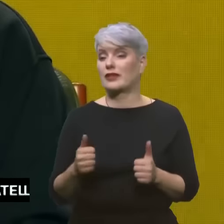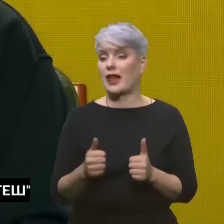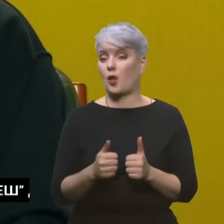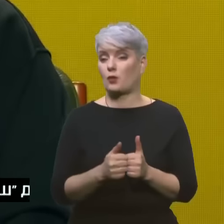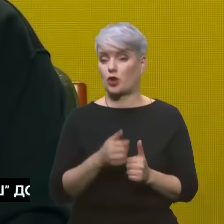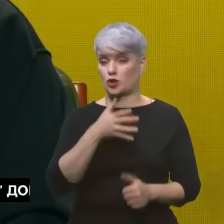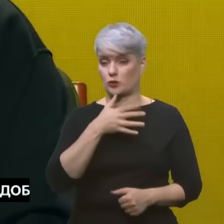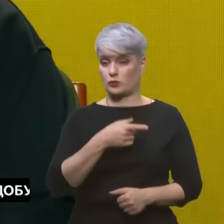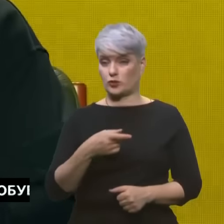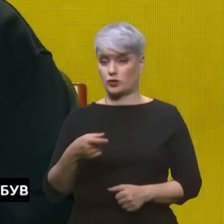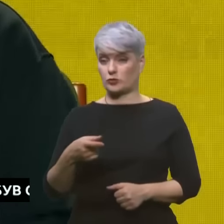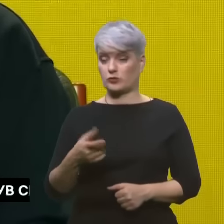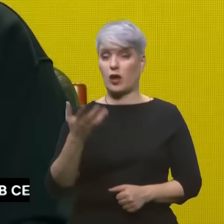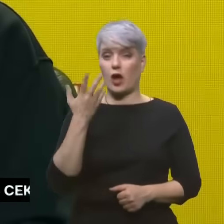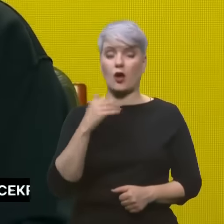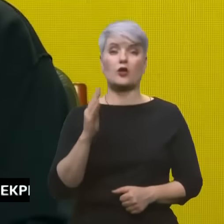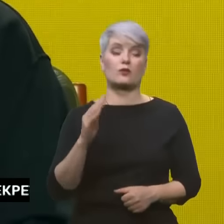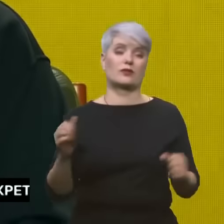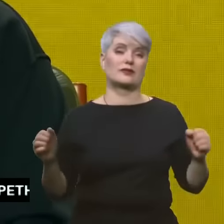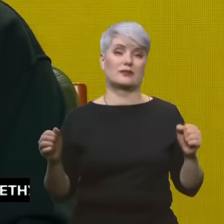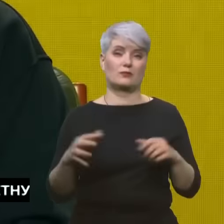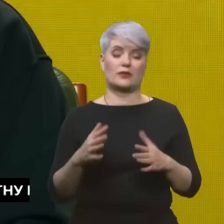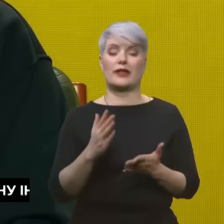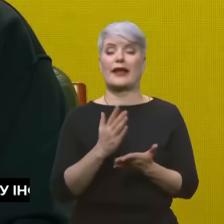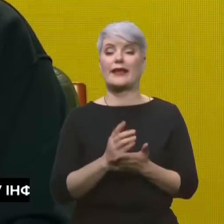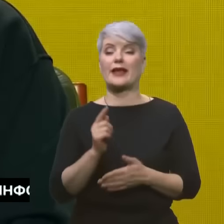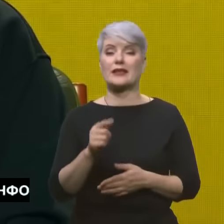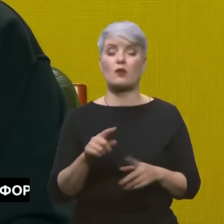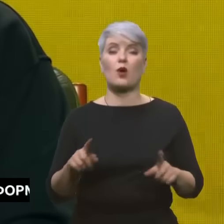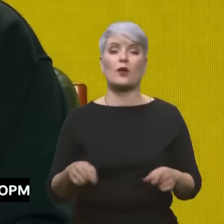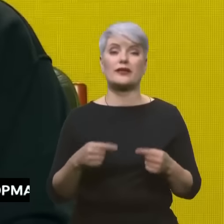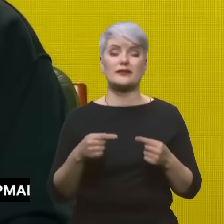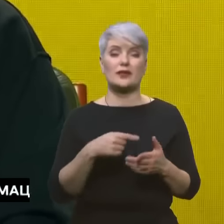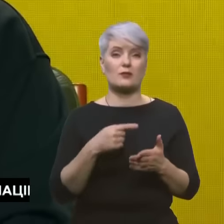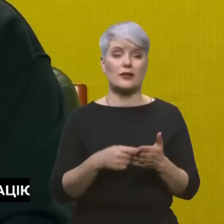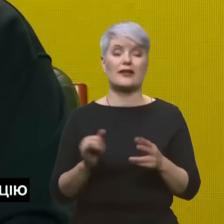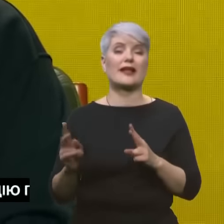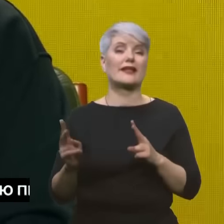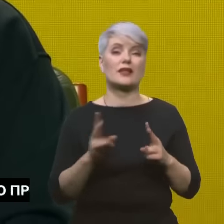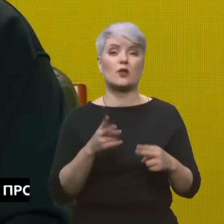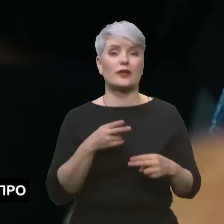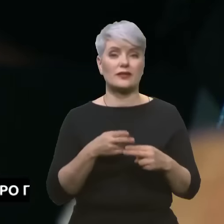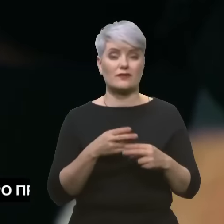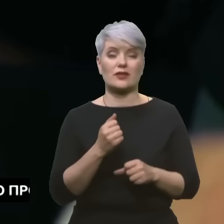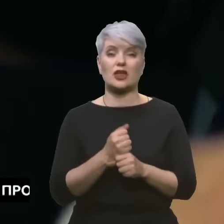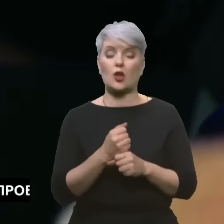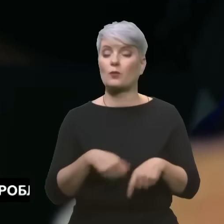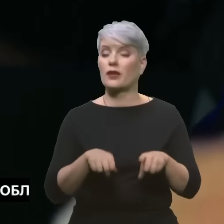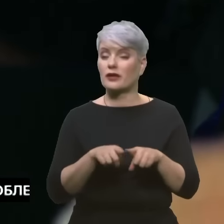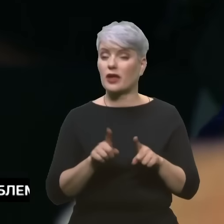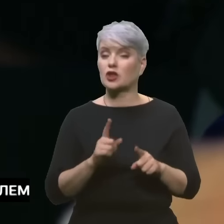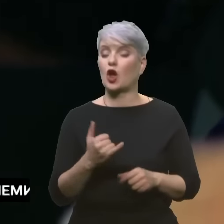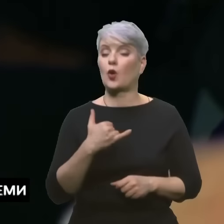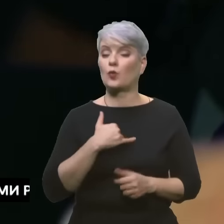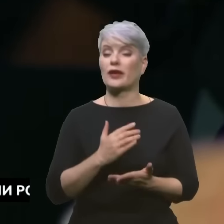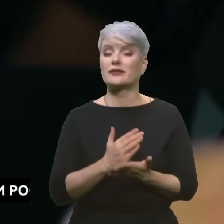найближчим часом, коли вони будуть збиратися. Є там організаційні питання, і ніхто не завадить. Зроблено так, що сьогодні у нас